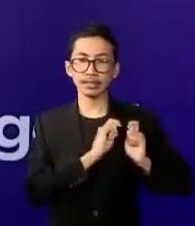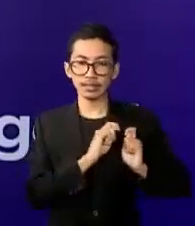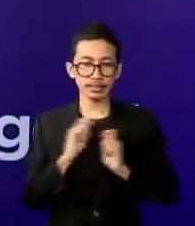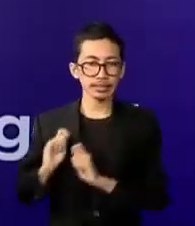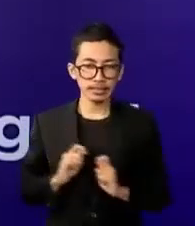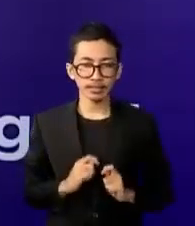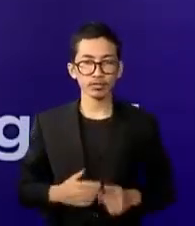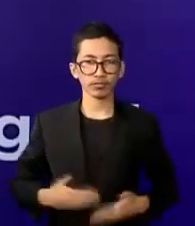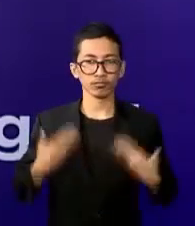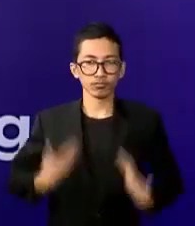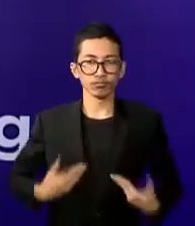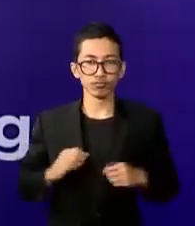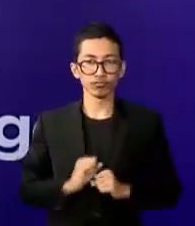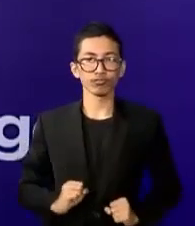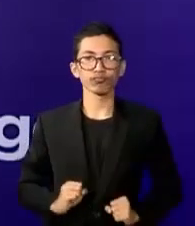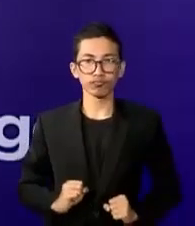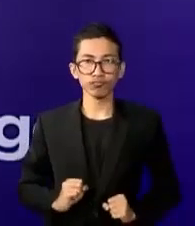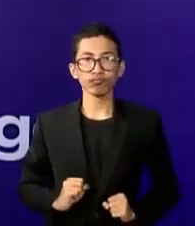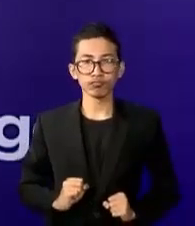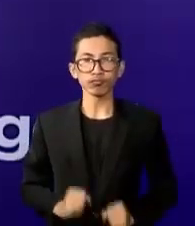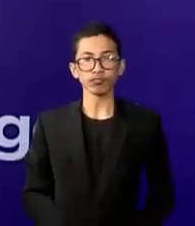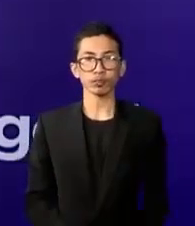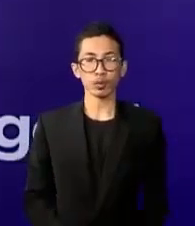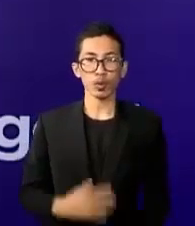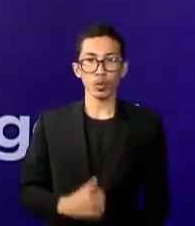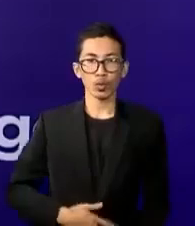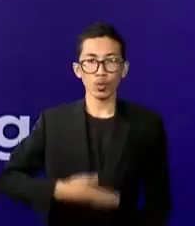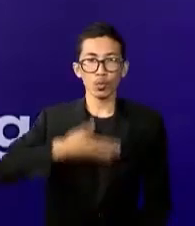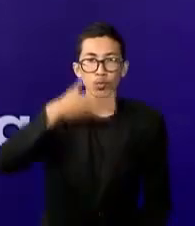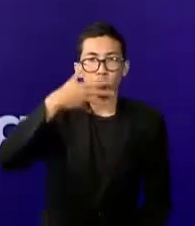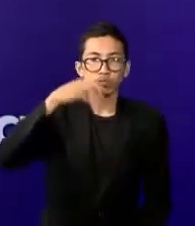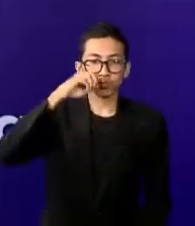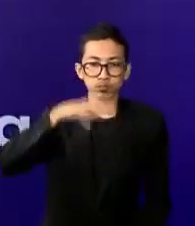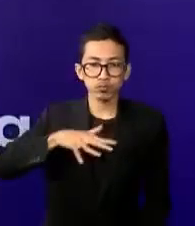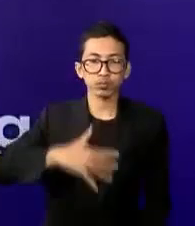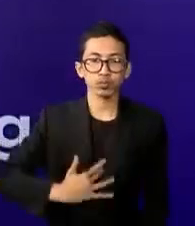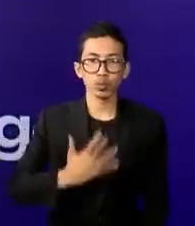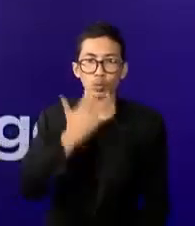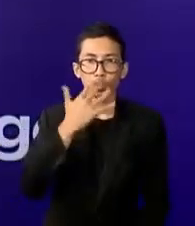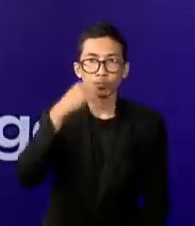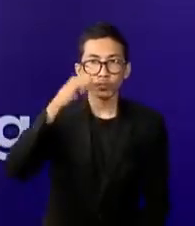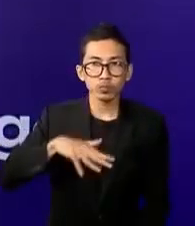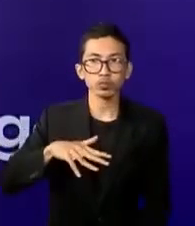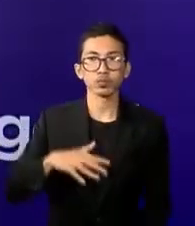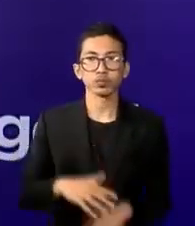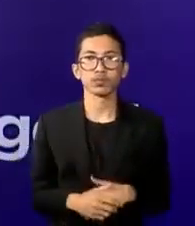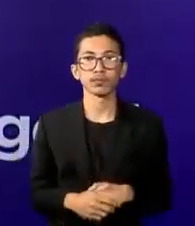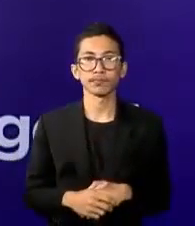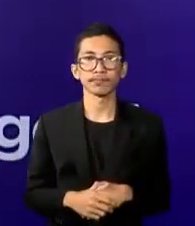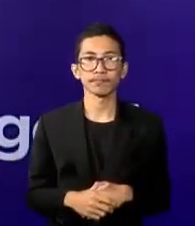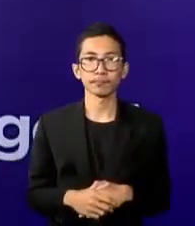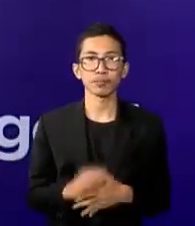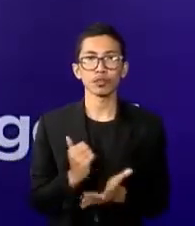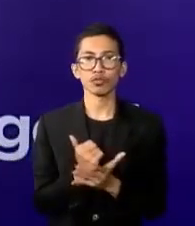untuk Melat perbaiki postur pernafasannya terutama tarik nafasnya diperpanjang gitu inspirasi ee yang diperbaiki